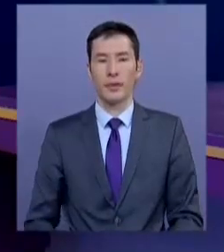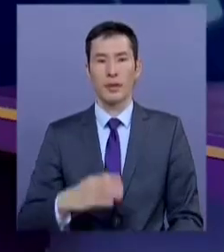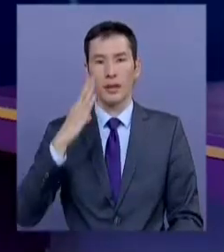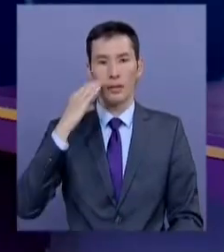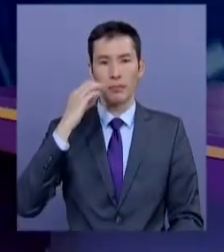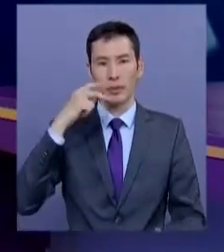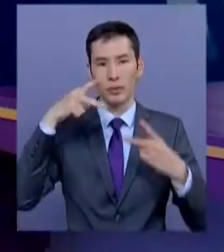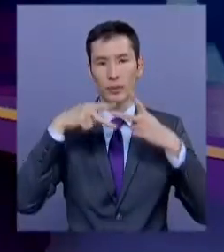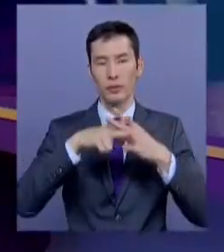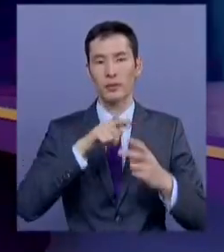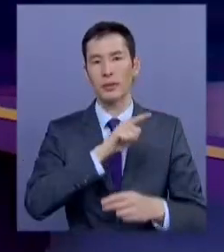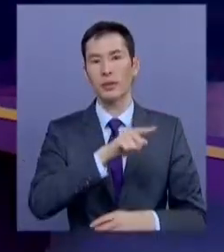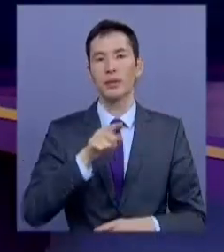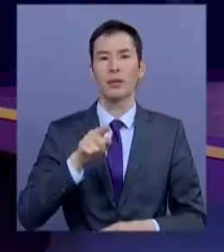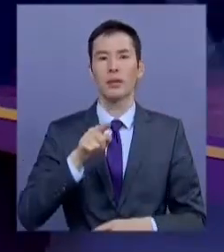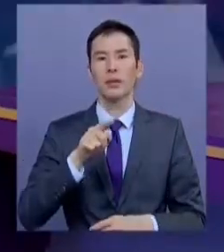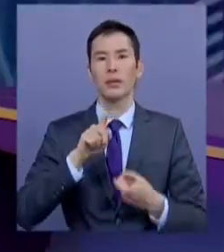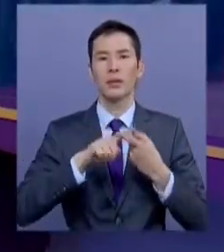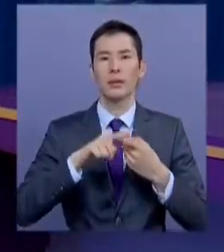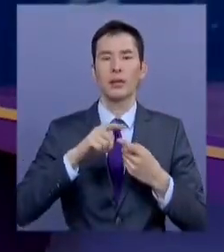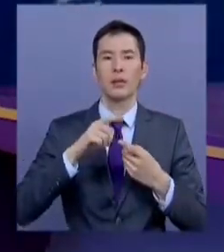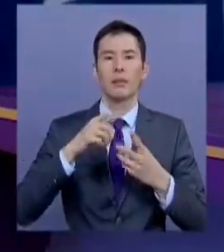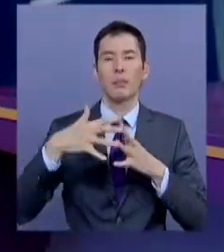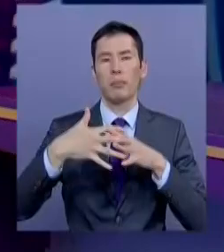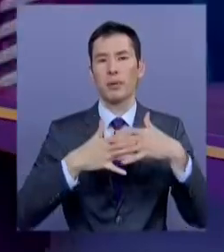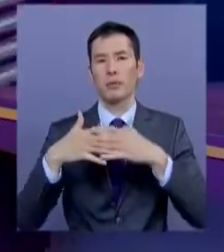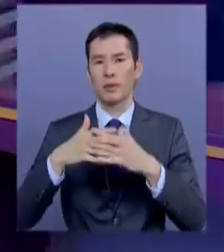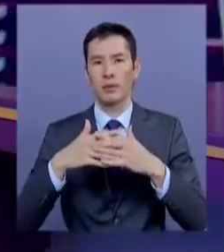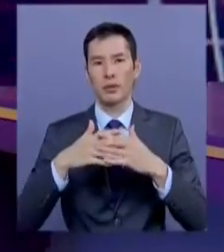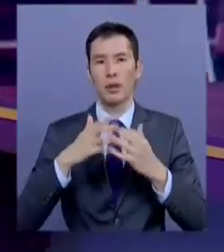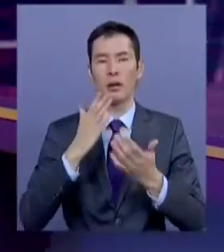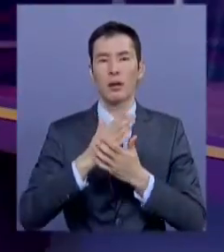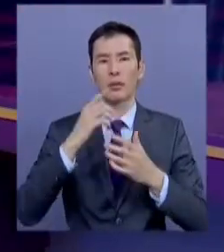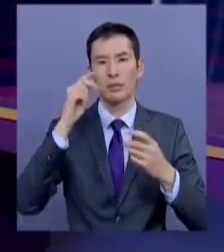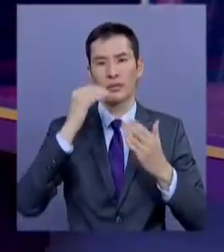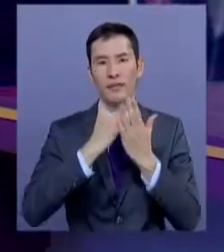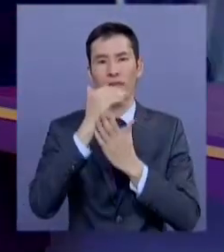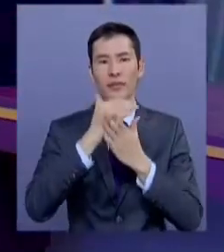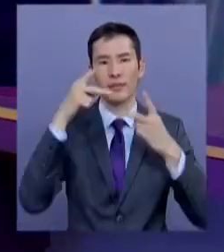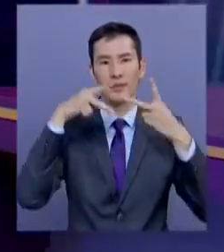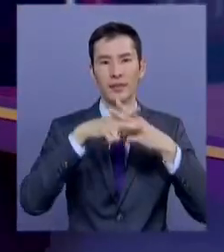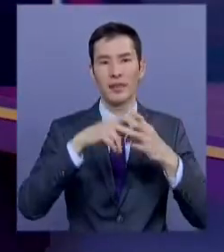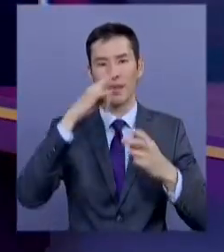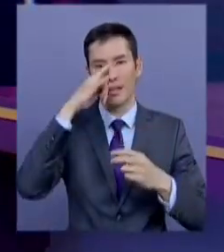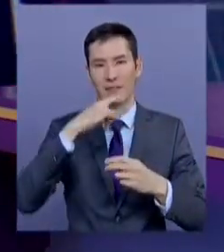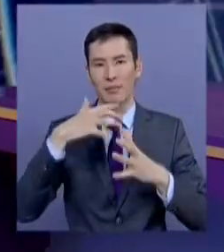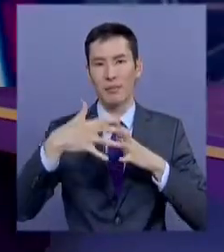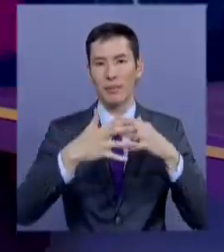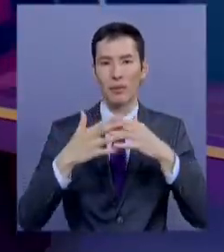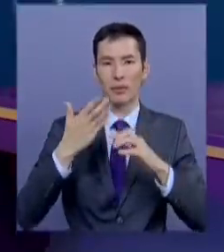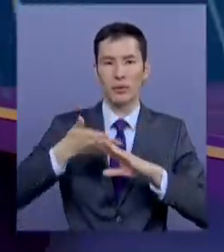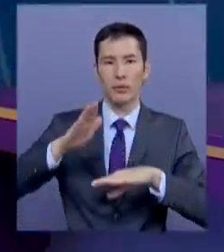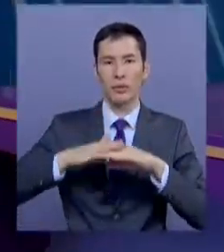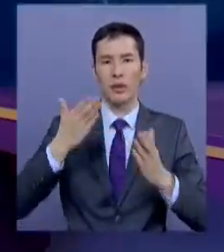Алматыдағы студенттер өзара түйе палуанды анықтады. Жоғарғы оқу орындары арасында қазақ күресінен өткен жарысқа тек ауыр